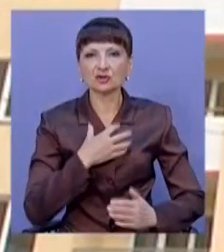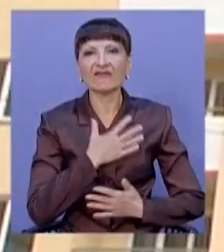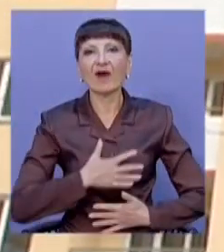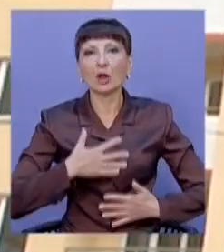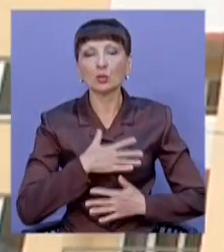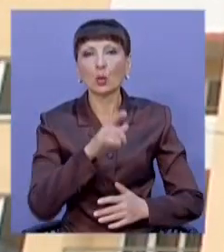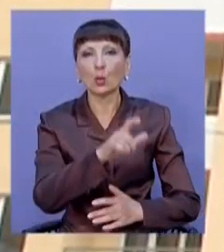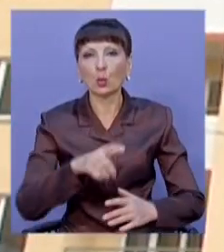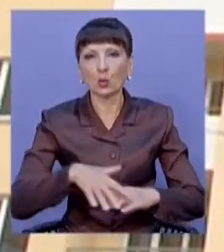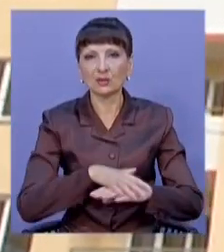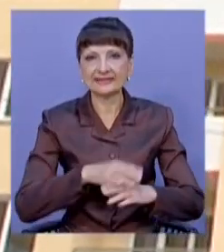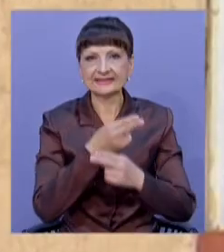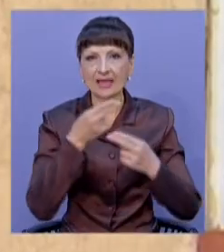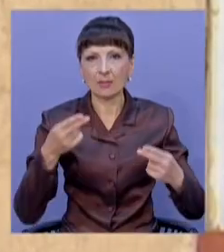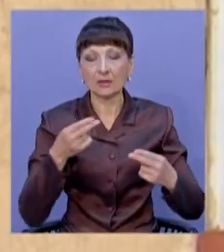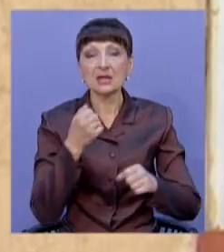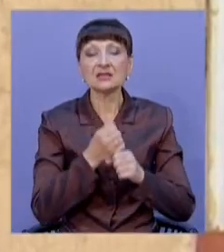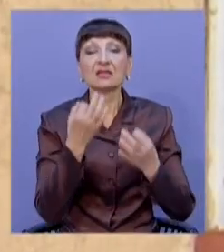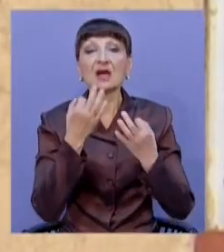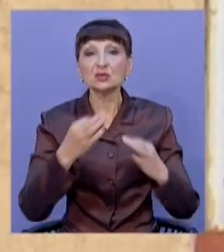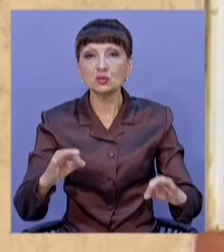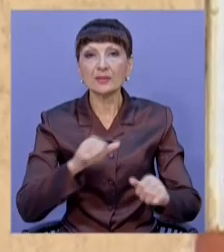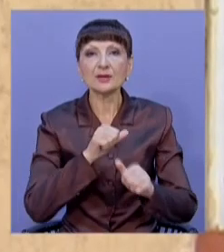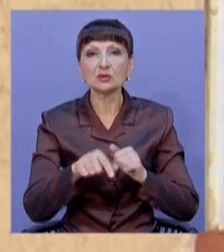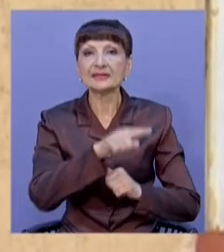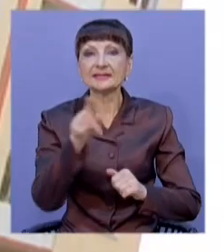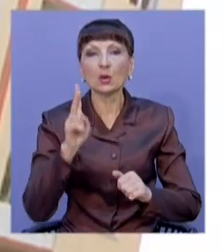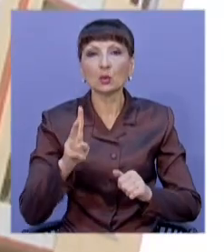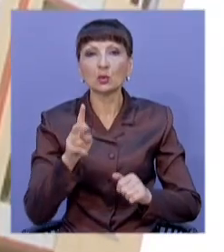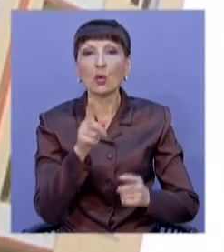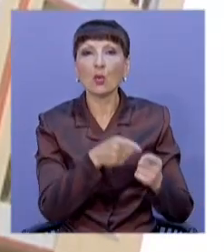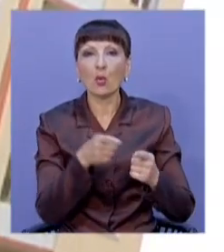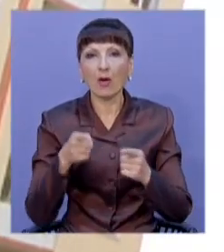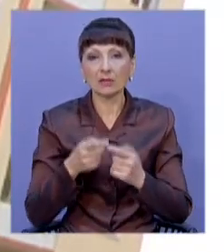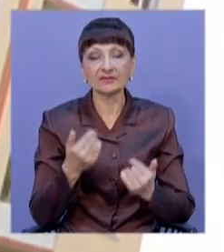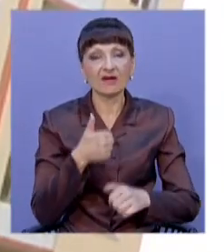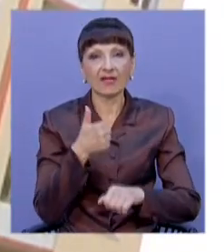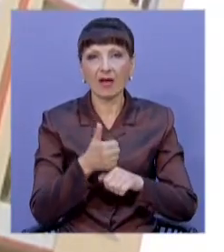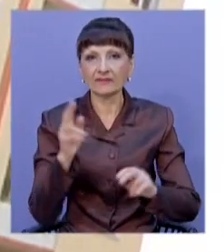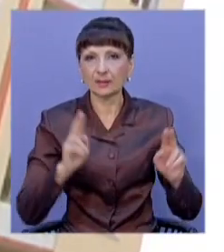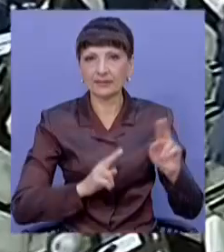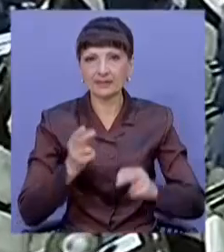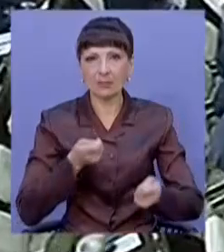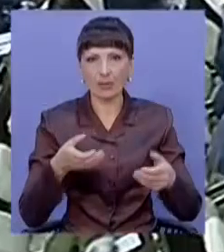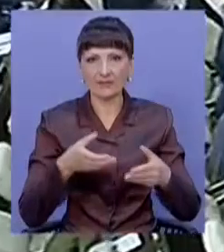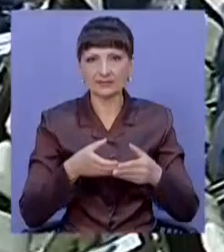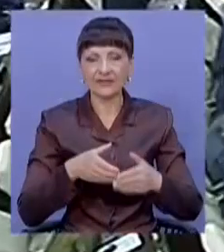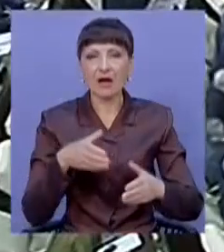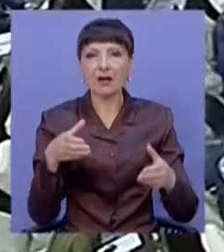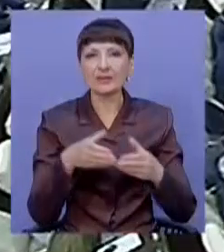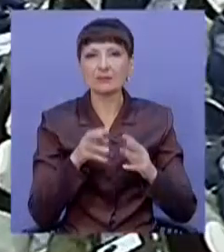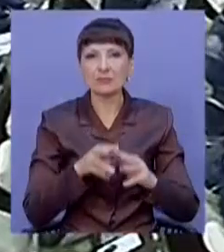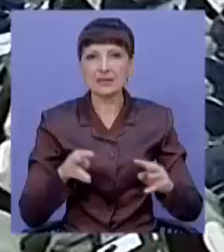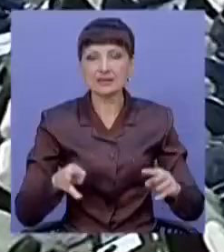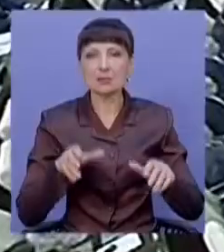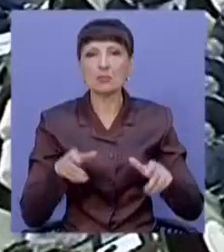волнующих населения тем. Сделать его доступным, особенно для тех, кто сейчас скитается по углам, теперь это главный принцип правительства. Кабинету министров